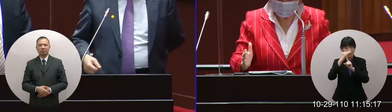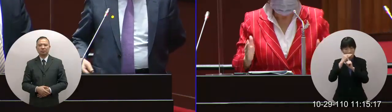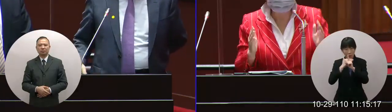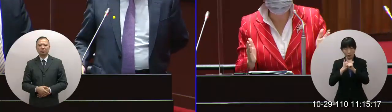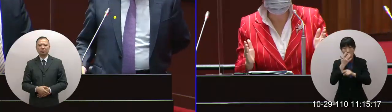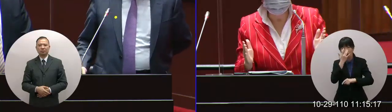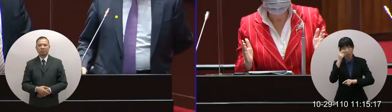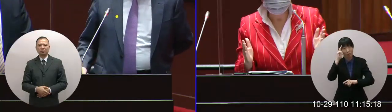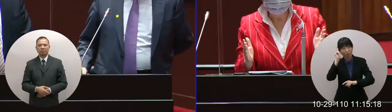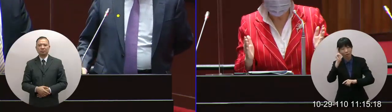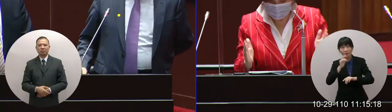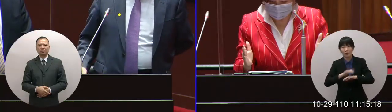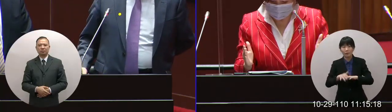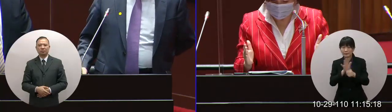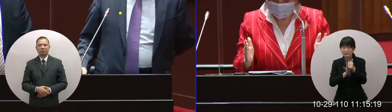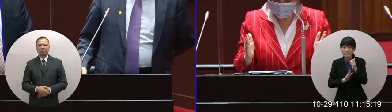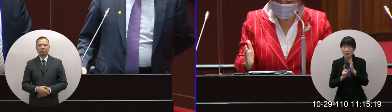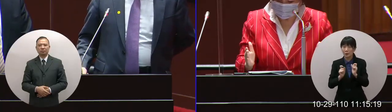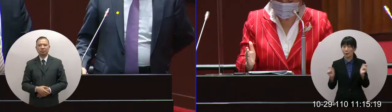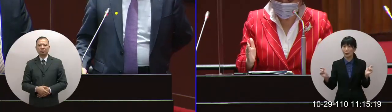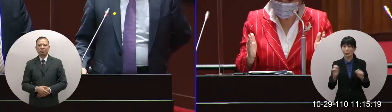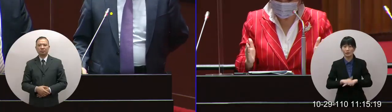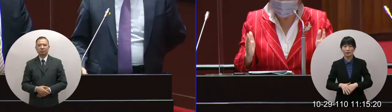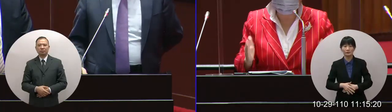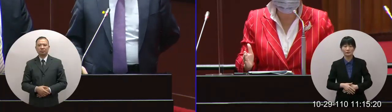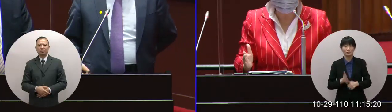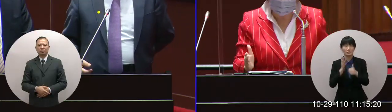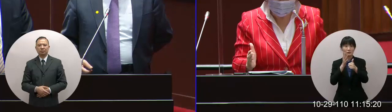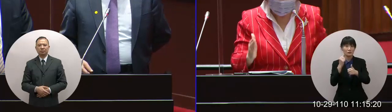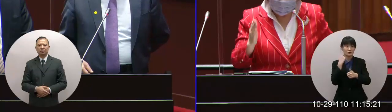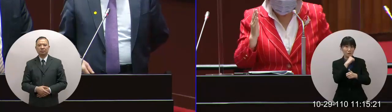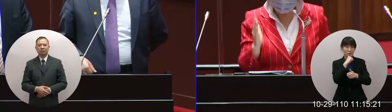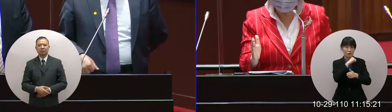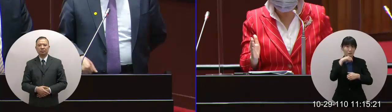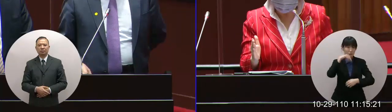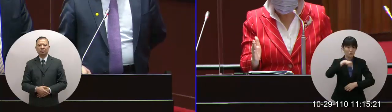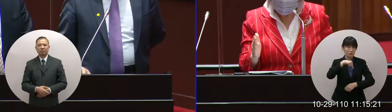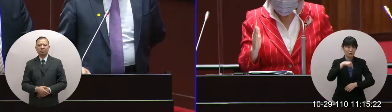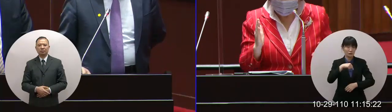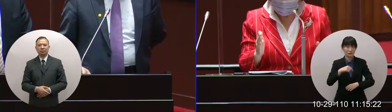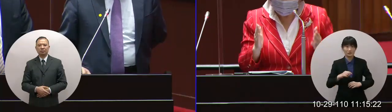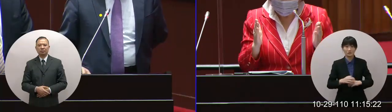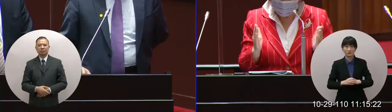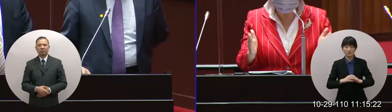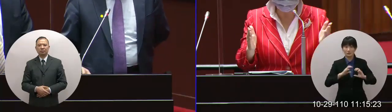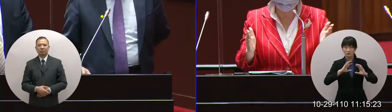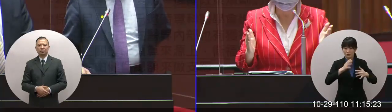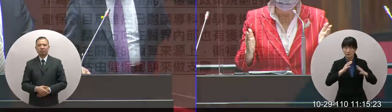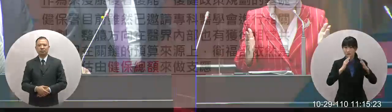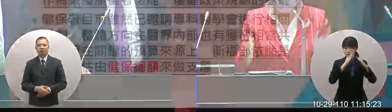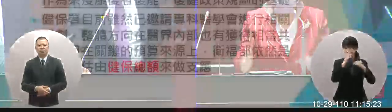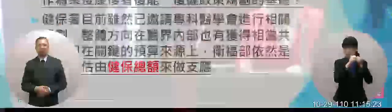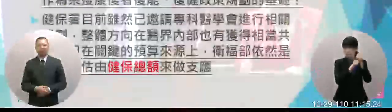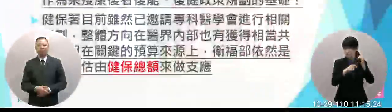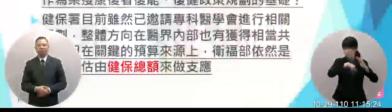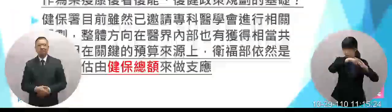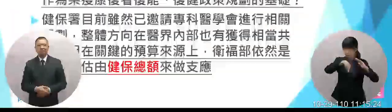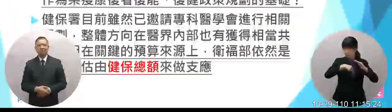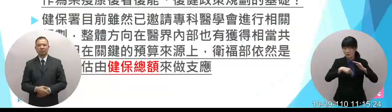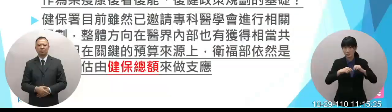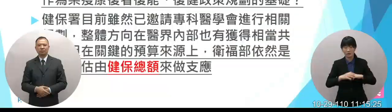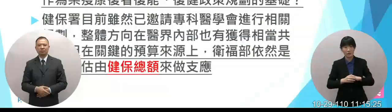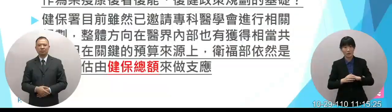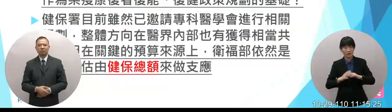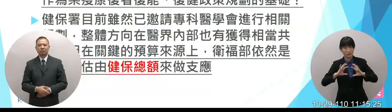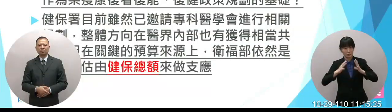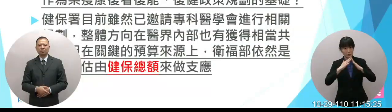响。请问国内什么时候会有类似由国卫院或者是国健署在政府机